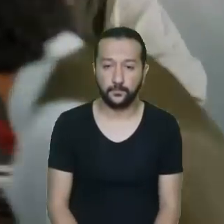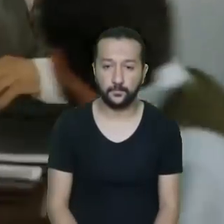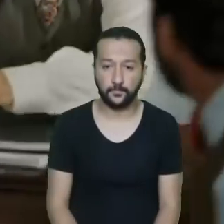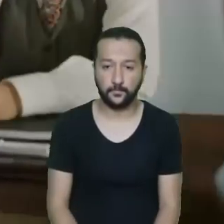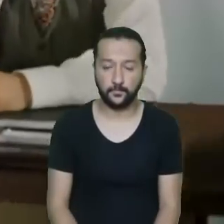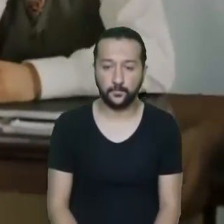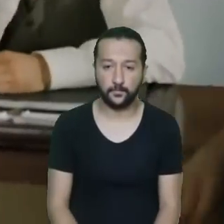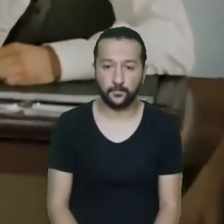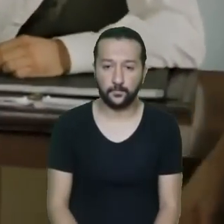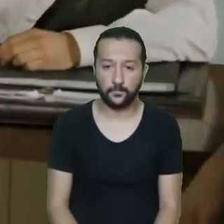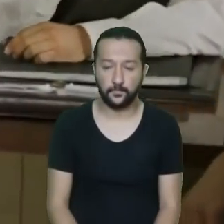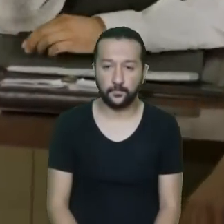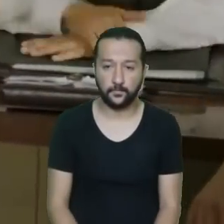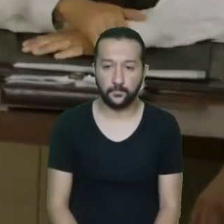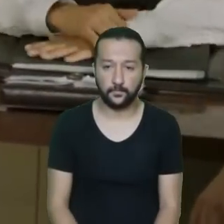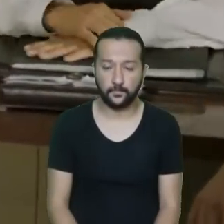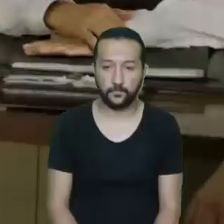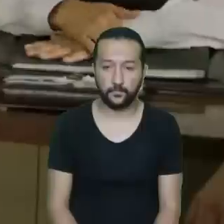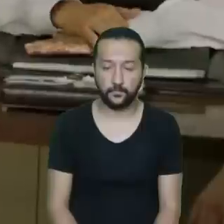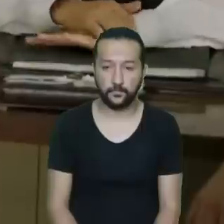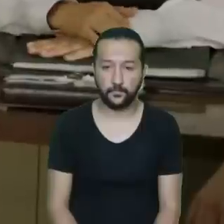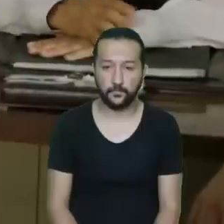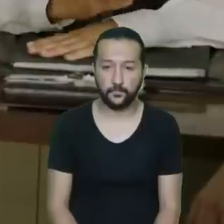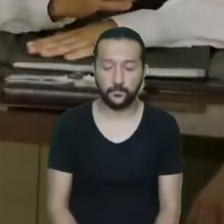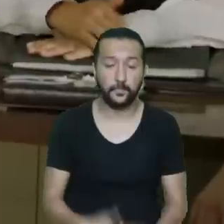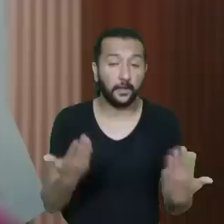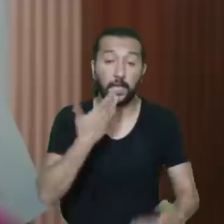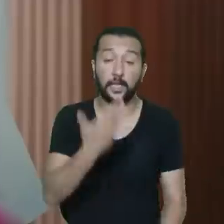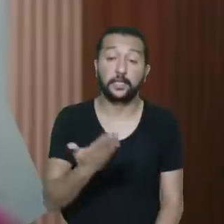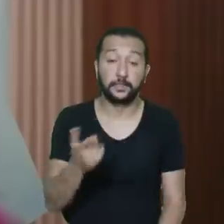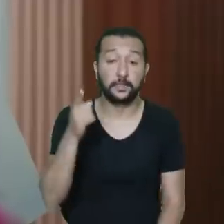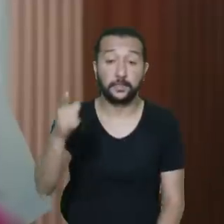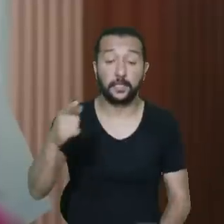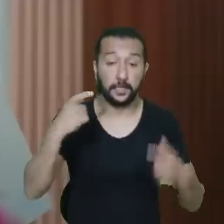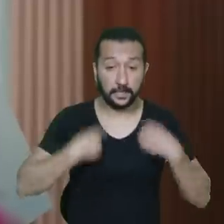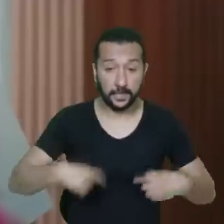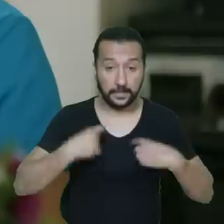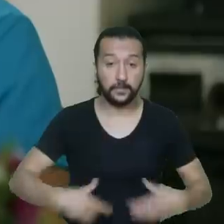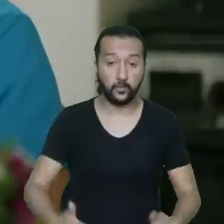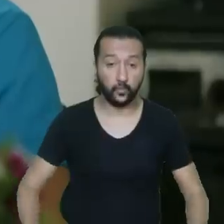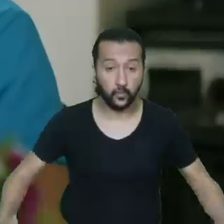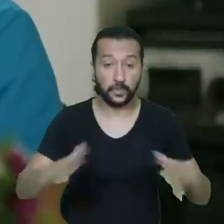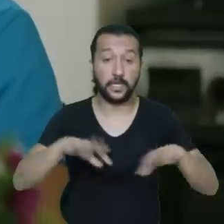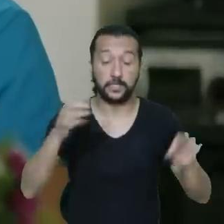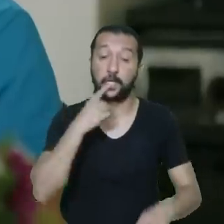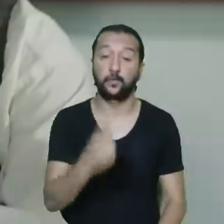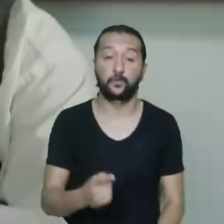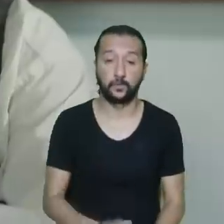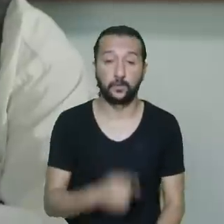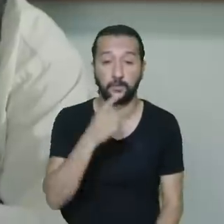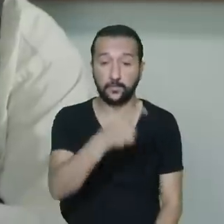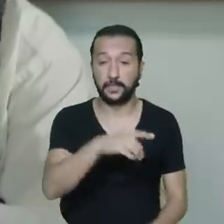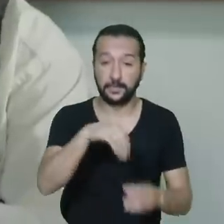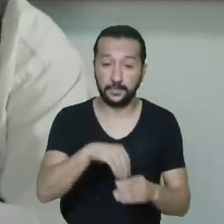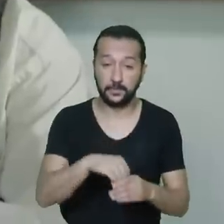Kravat ve yelekli. Masaya oturdu, sıkıntılı yüzünü sıvazladı. Ne diyecek? Atletlerinizi, donlarınızı hazırlayın diyor. Bir